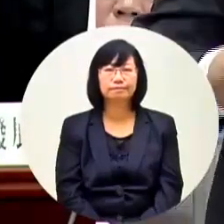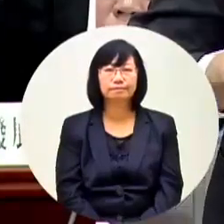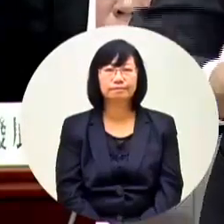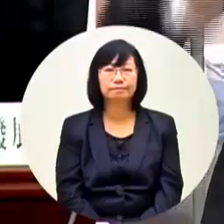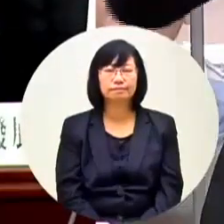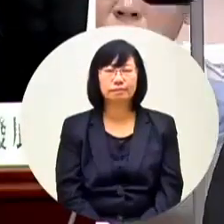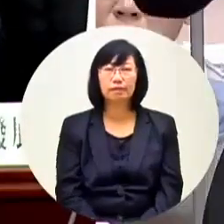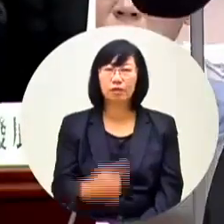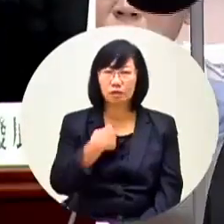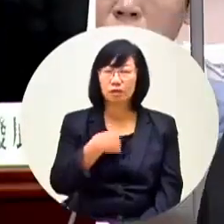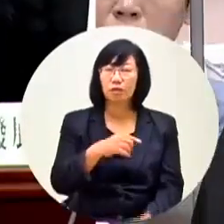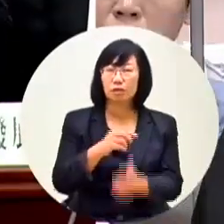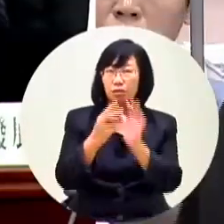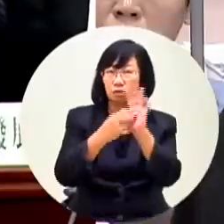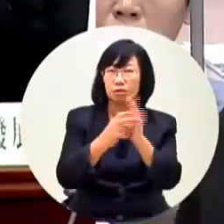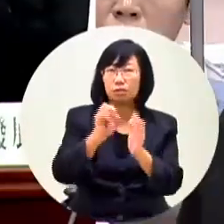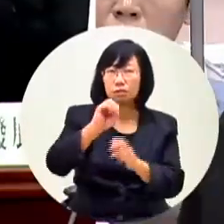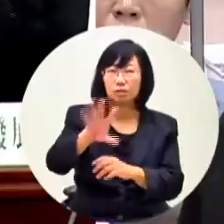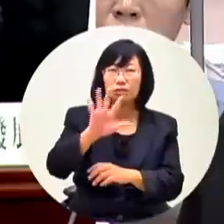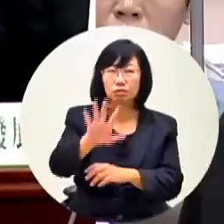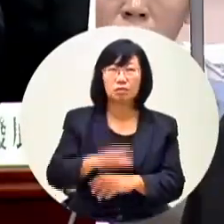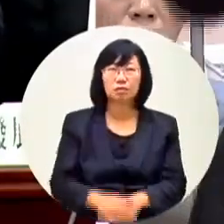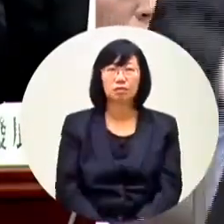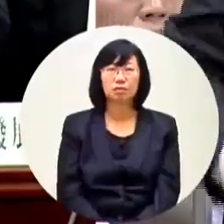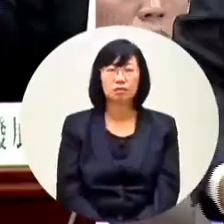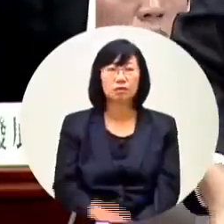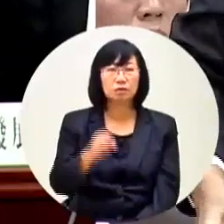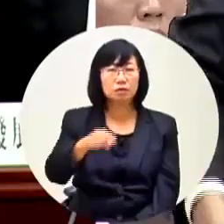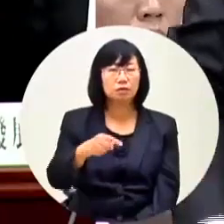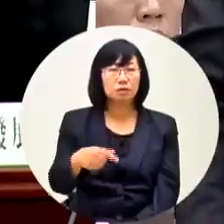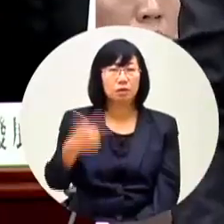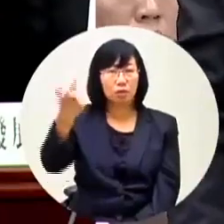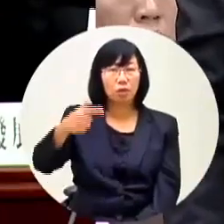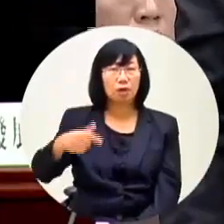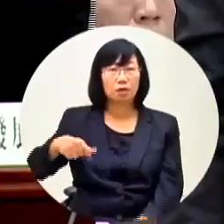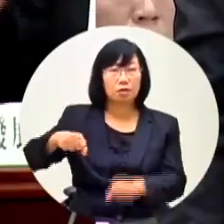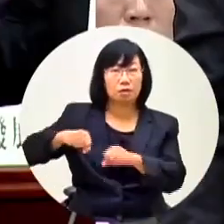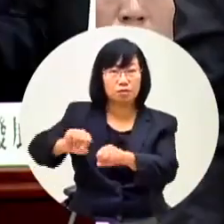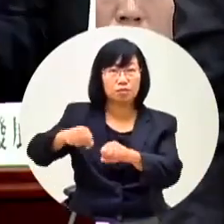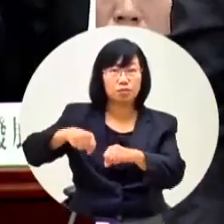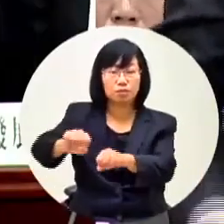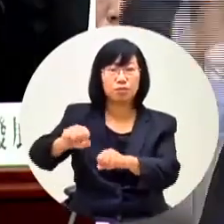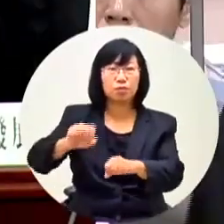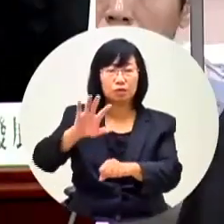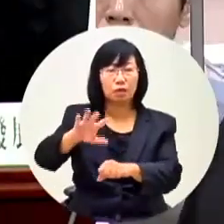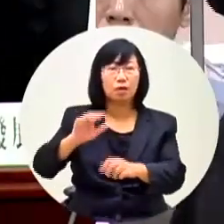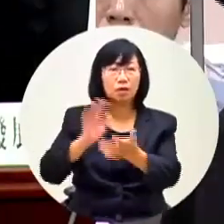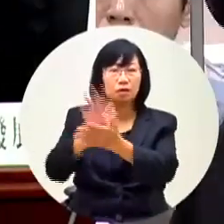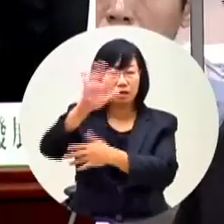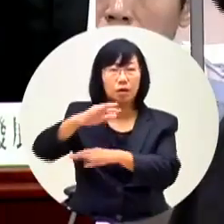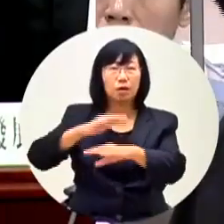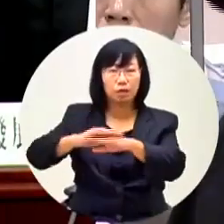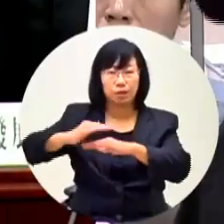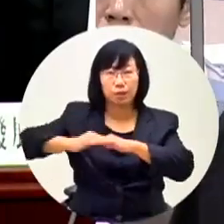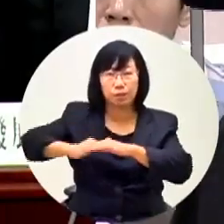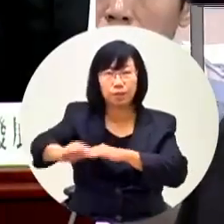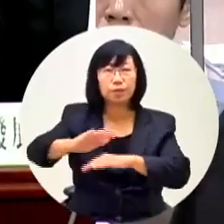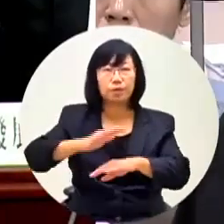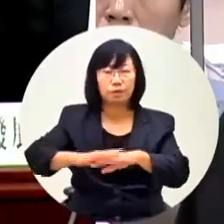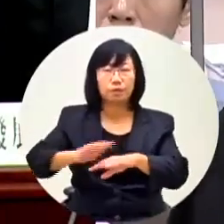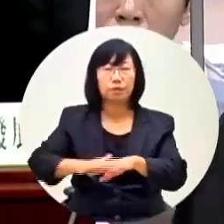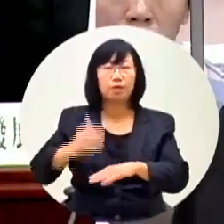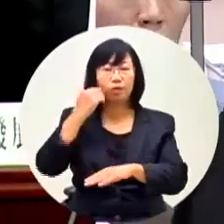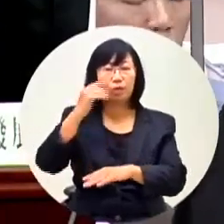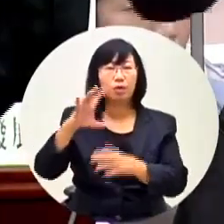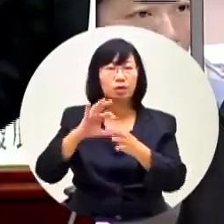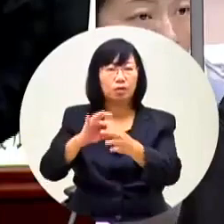我已经告诉你，这个快车道的时候，因为以后要铺平，所以快车道要为了交通